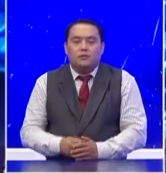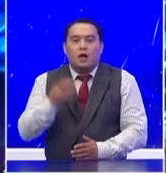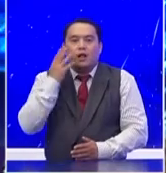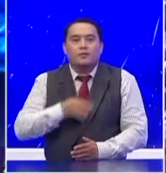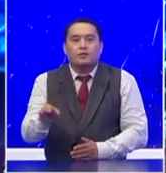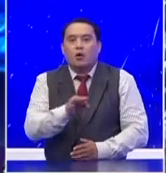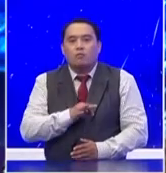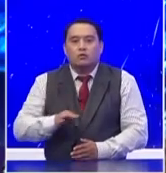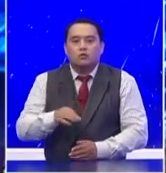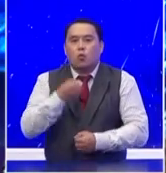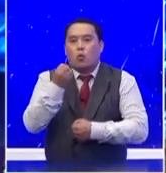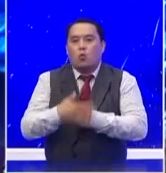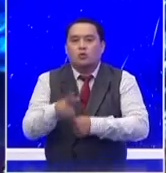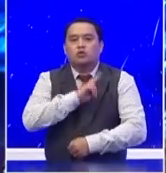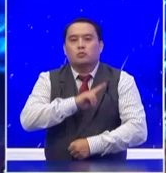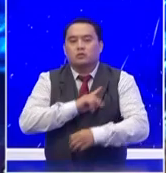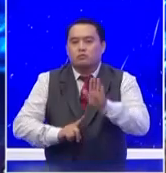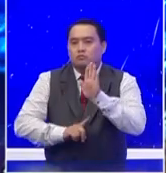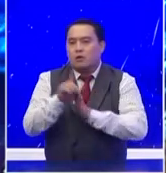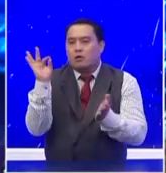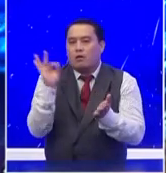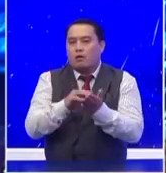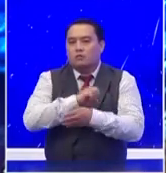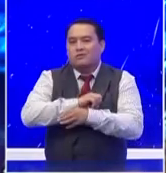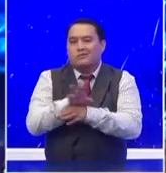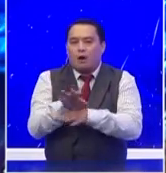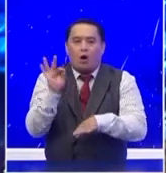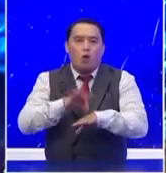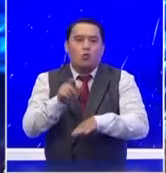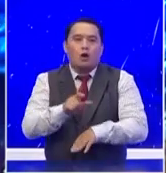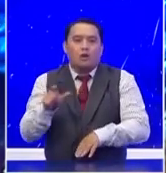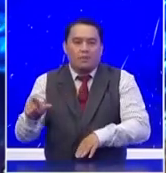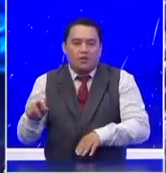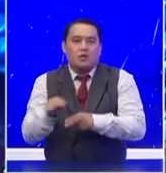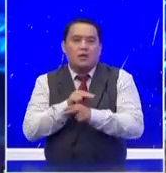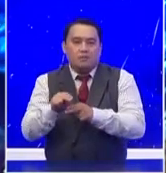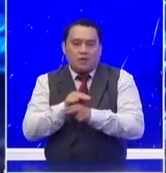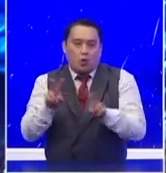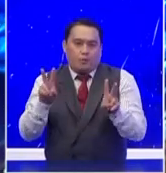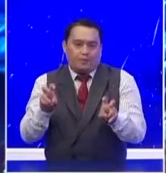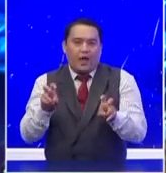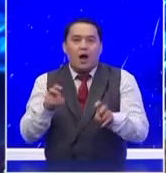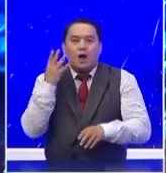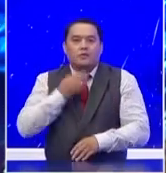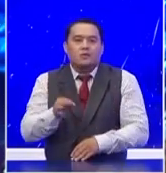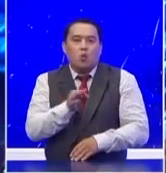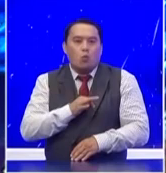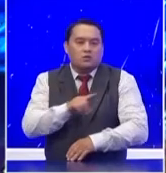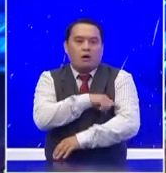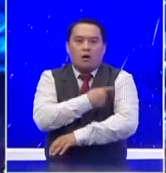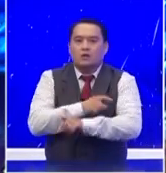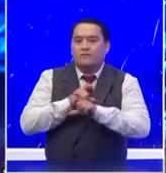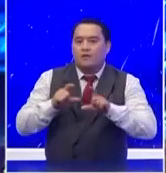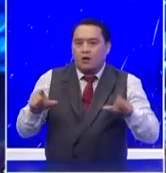Өңірде жағдаяттық орталық жұмыс бастады. Мақсаты коронавируспен сырқаттанған ауыр науқастарды емдеу. Орталық Алматы облыстық көпсалалы